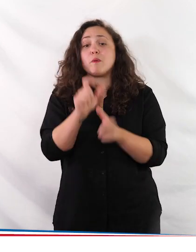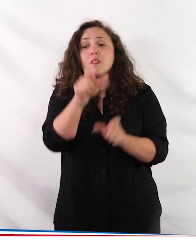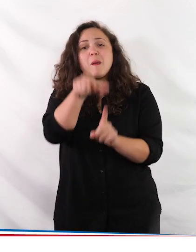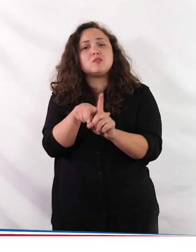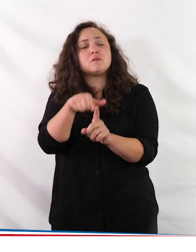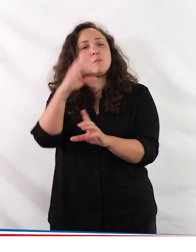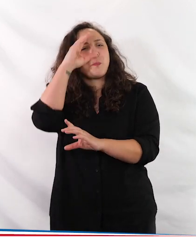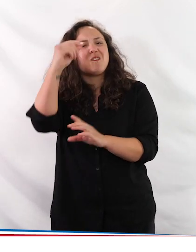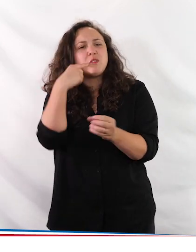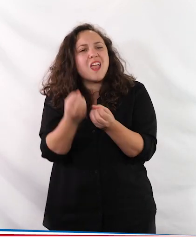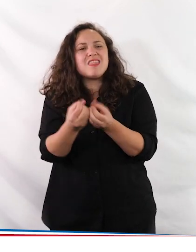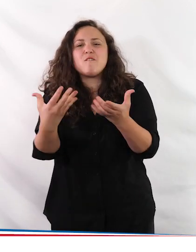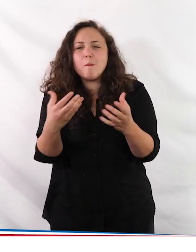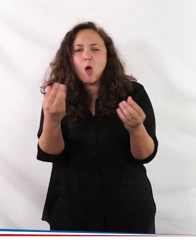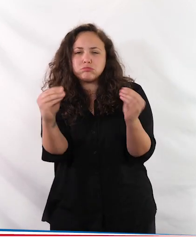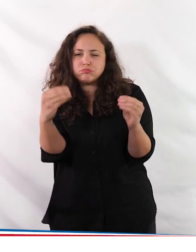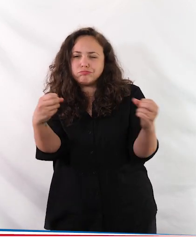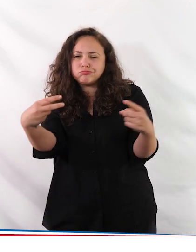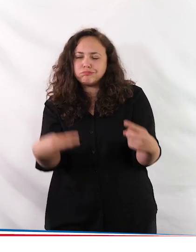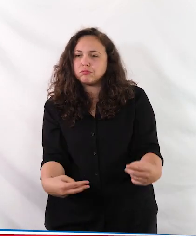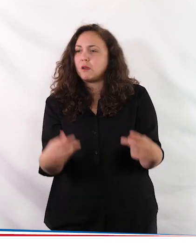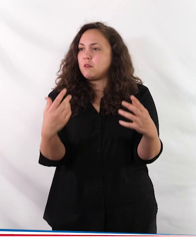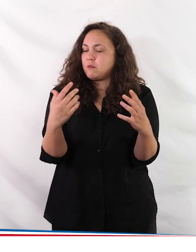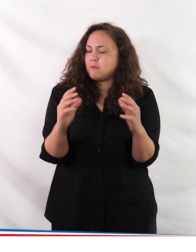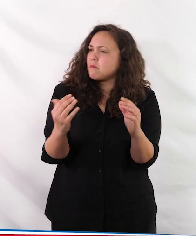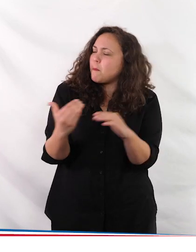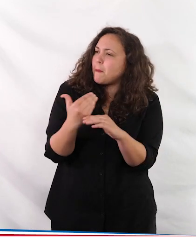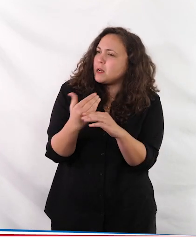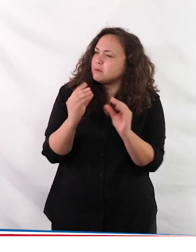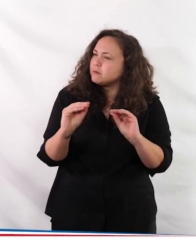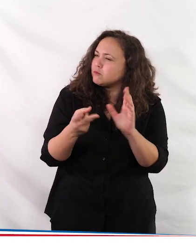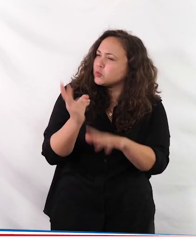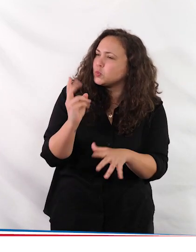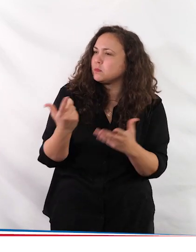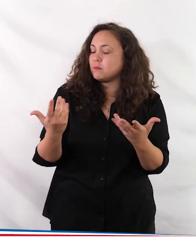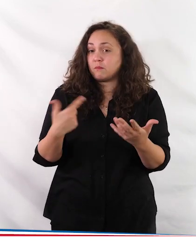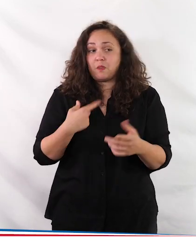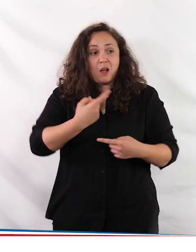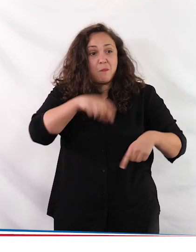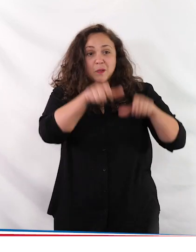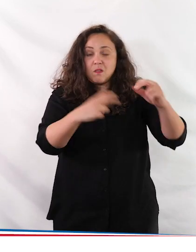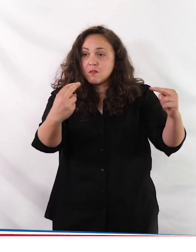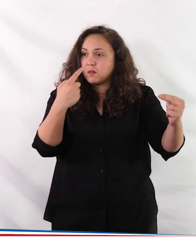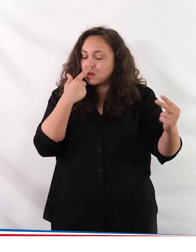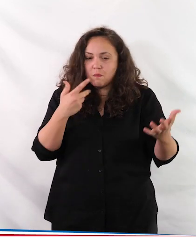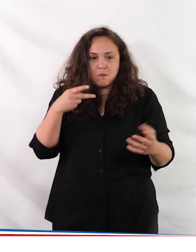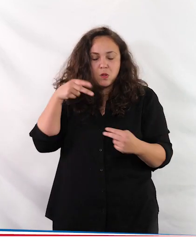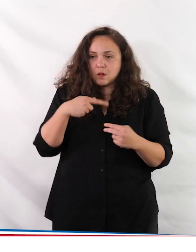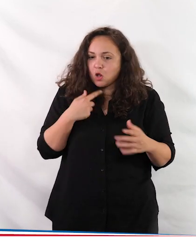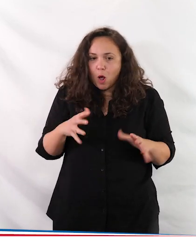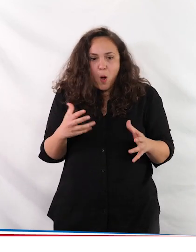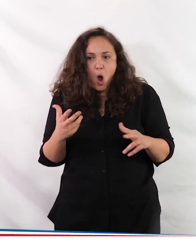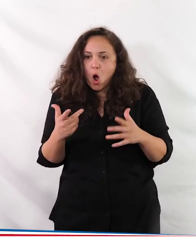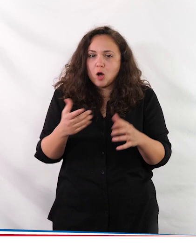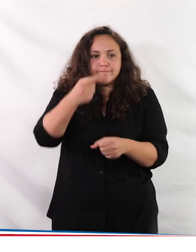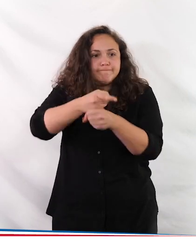qui nous regardent et nous écoutent, c'est un peu une zone sans droit. Oui, c'est une zone sans droit et il faut s'attaquer d'abord à l'endroit où